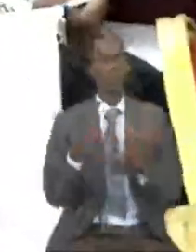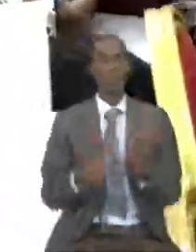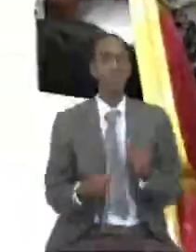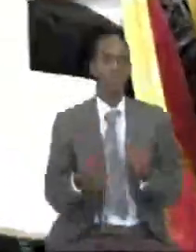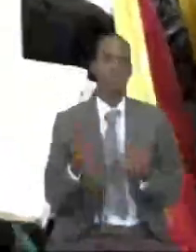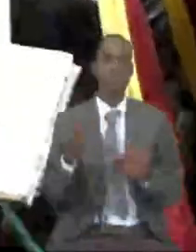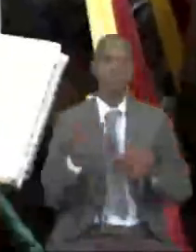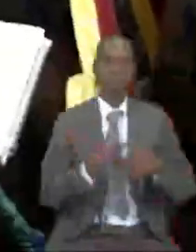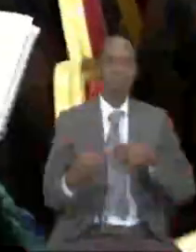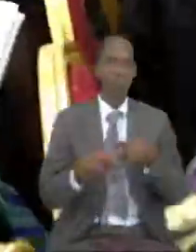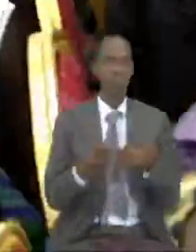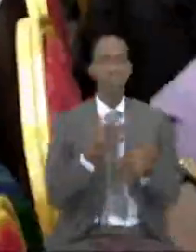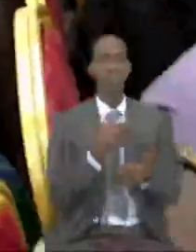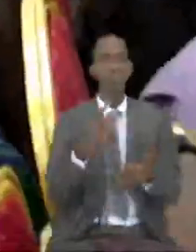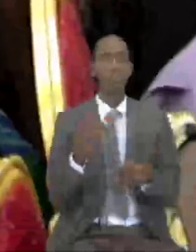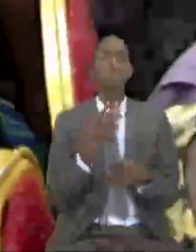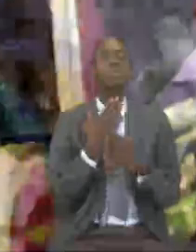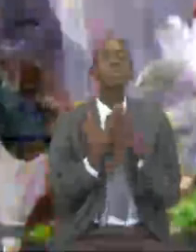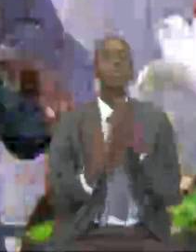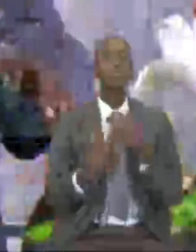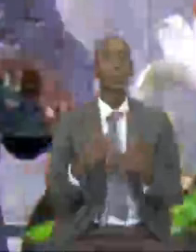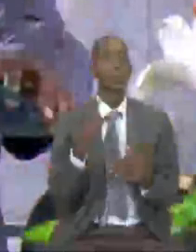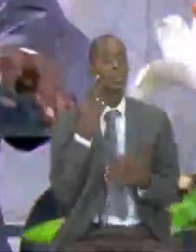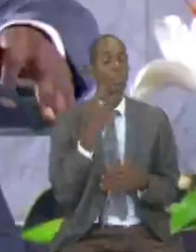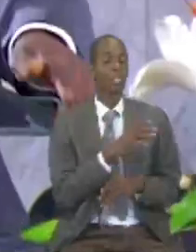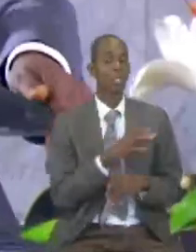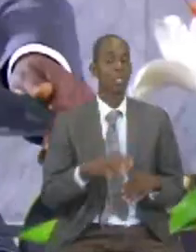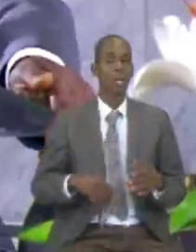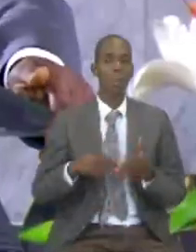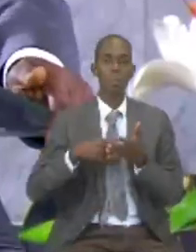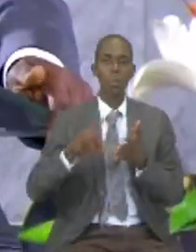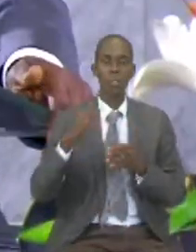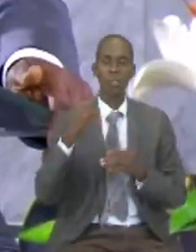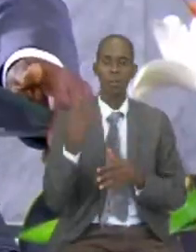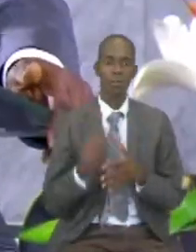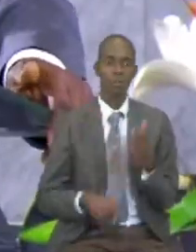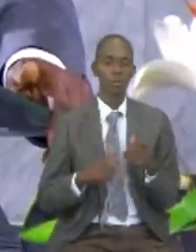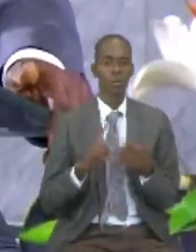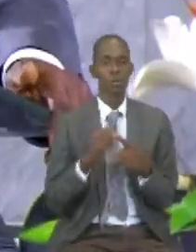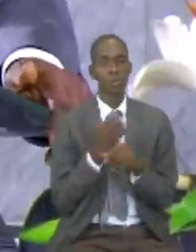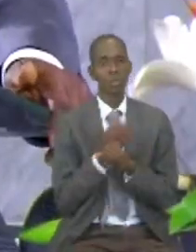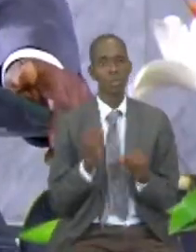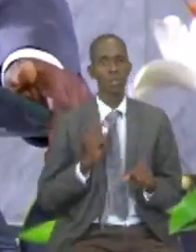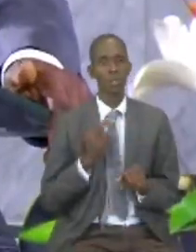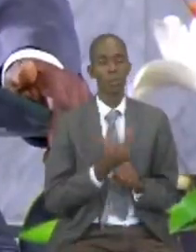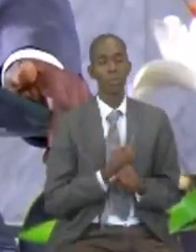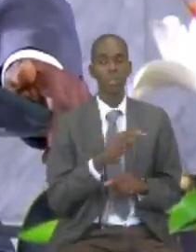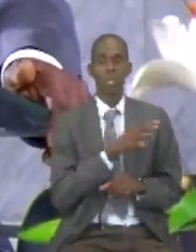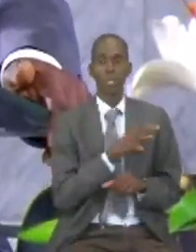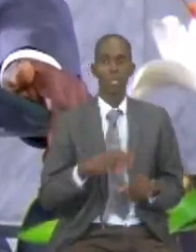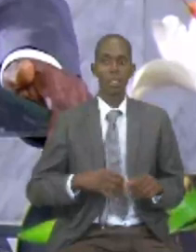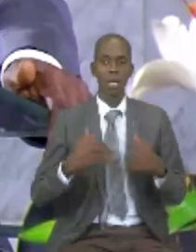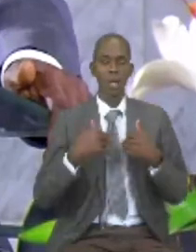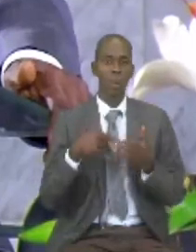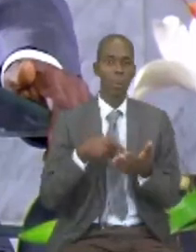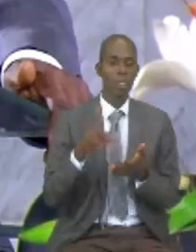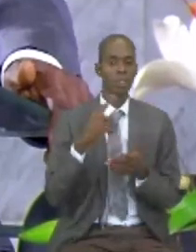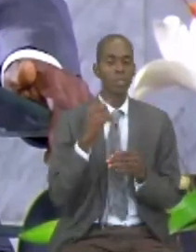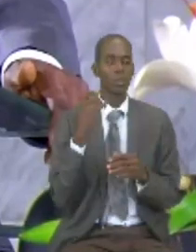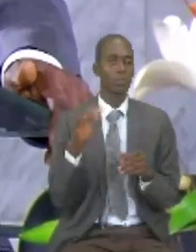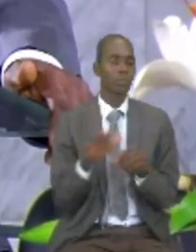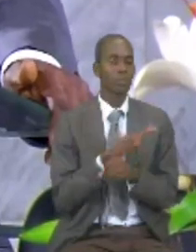ses désirs. C'est le prix que nous payons. Christ a payé le prix total pour nous sauver. Christ a payé